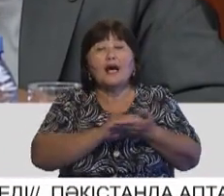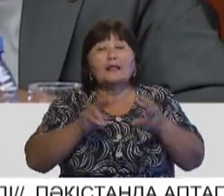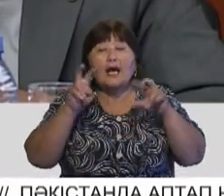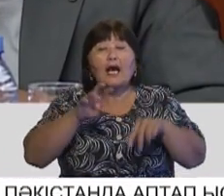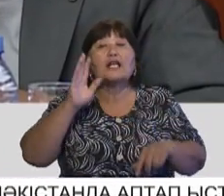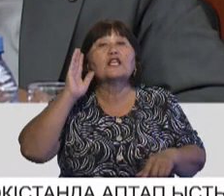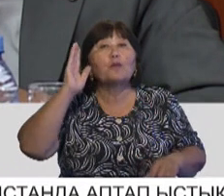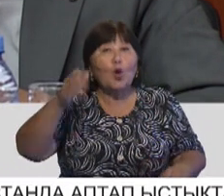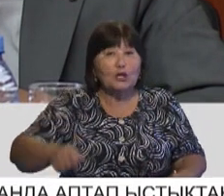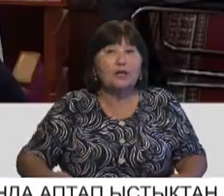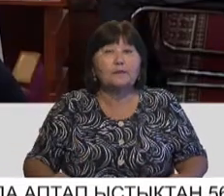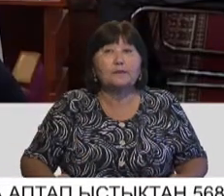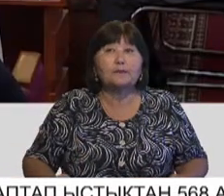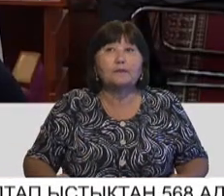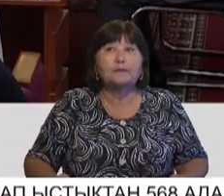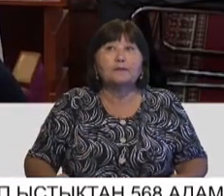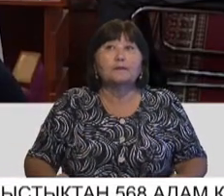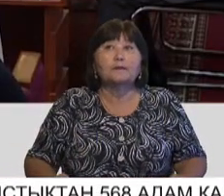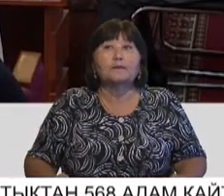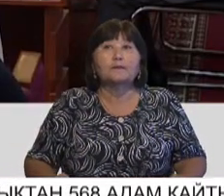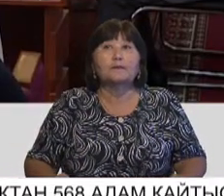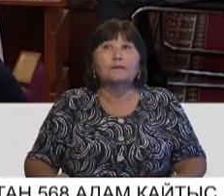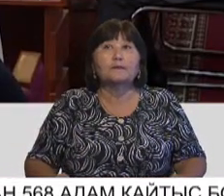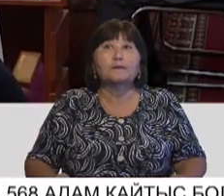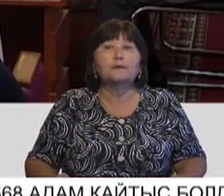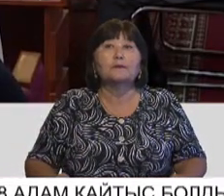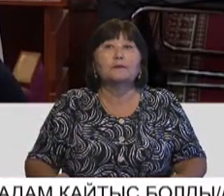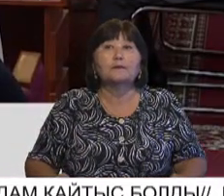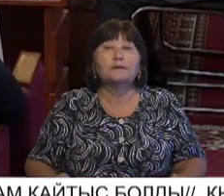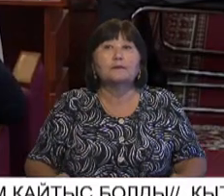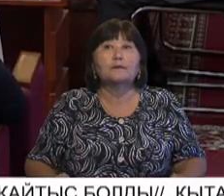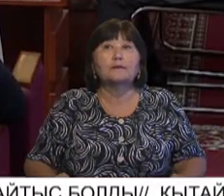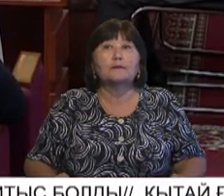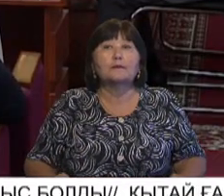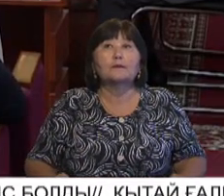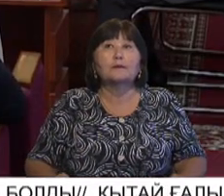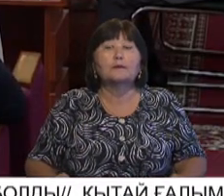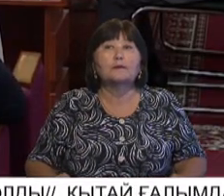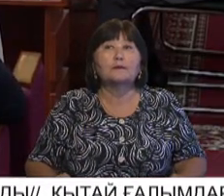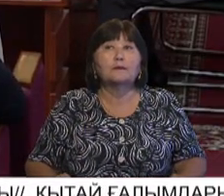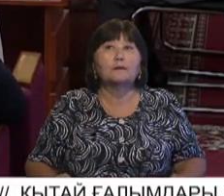болды. Гүлия Шекова, Айбек Қаржаубай, Төрехан Қожахметов, Қызылорда телеарнасы, Сырдария ауданынан.